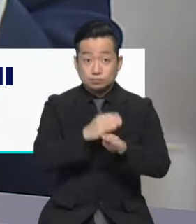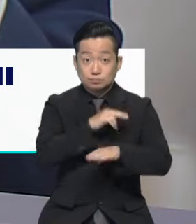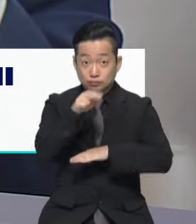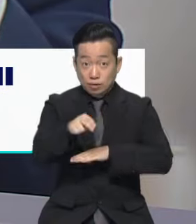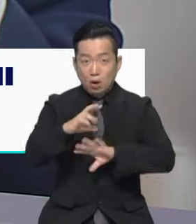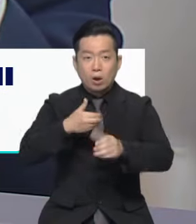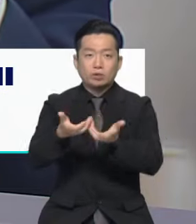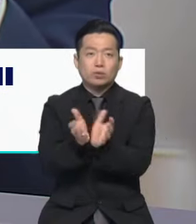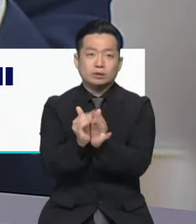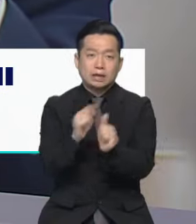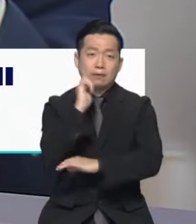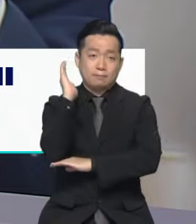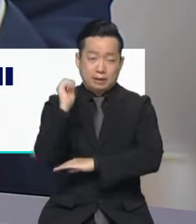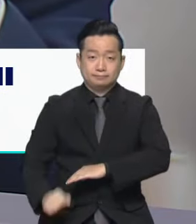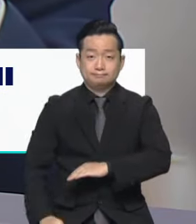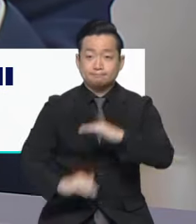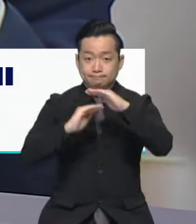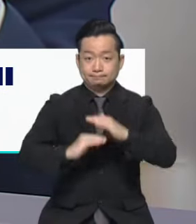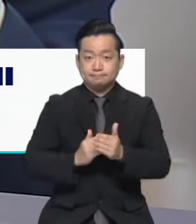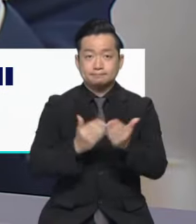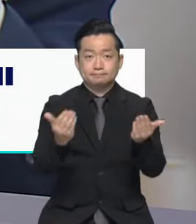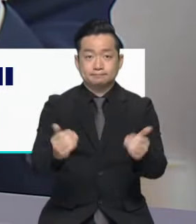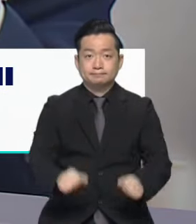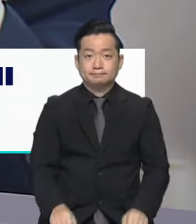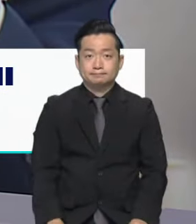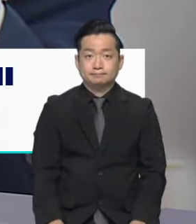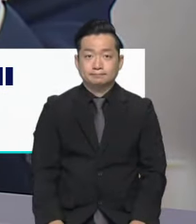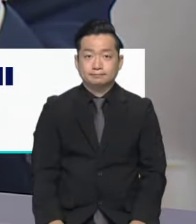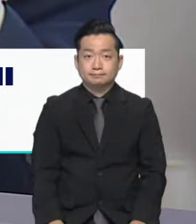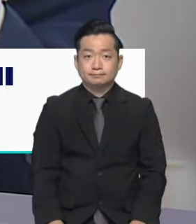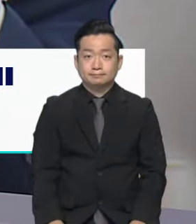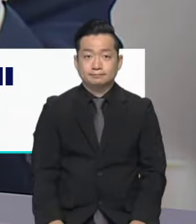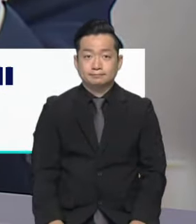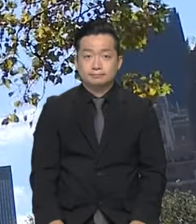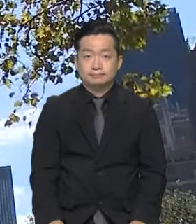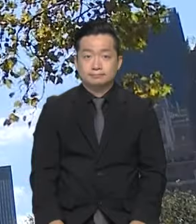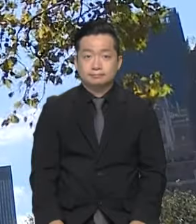탈북한 외교관들의 얘기입니다. 안정식 북한 전문 기자입니다.